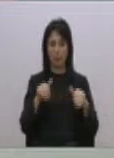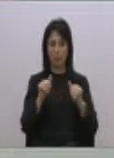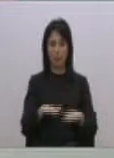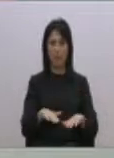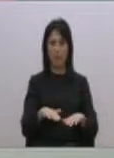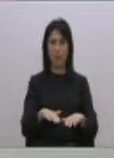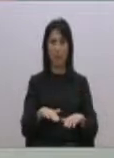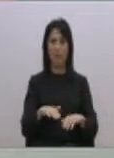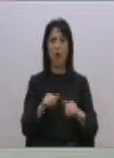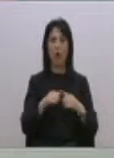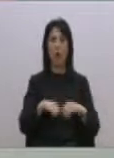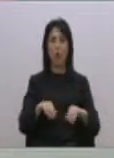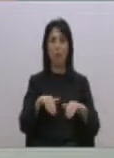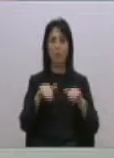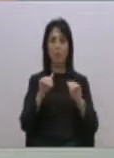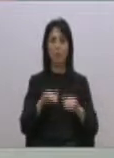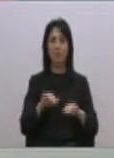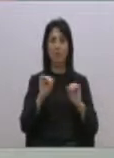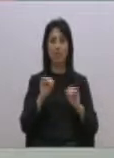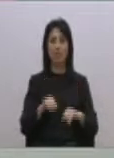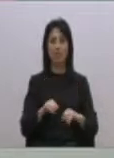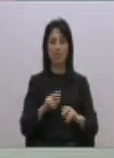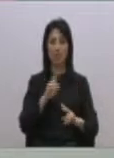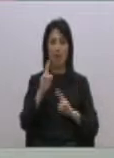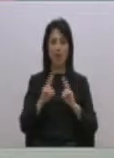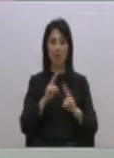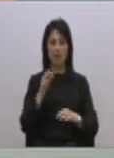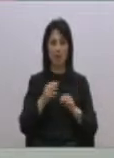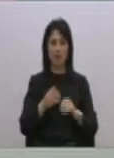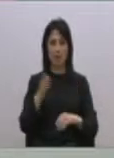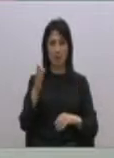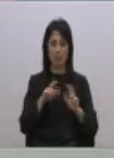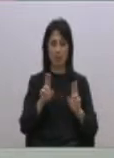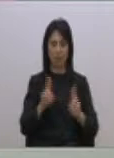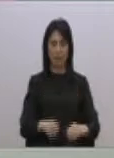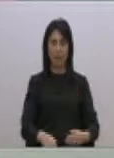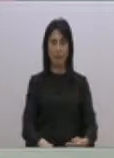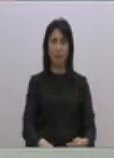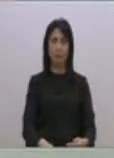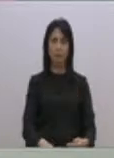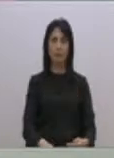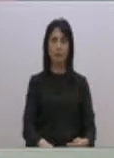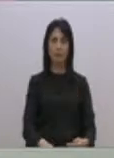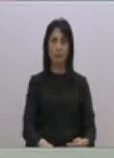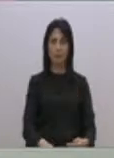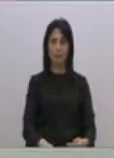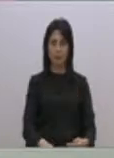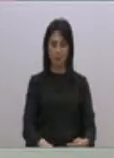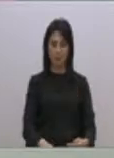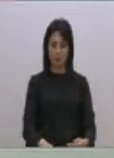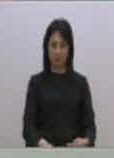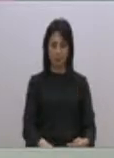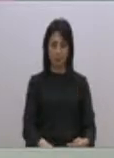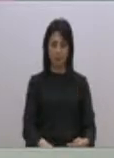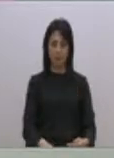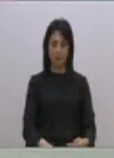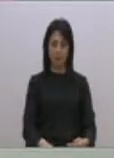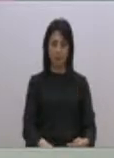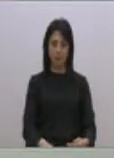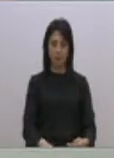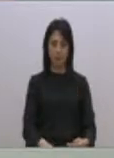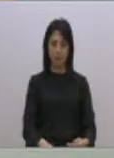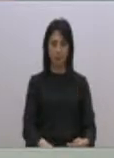gadatskvetileba. Komisiis gadatskvetileba shesadzlebelia gasachirdes sasamartloshi sakartvelos gaundebul. Kitkhvebi ar aris miathe